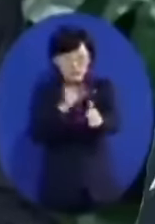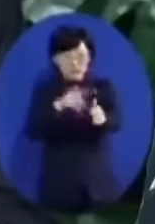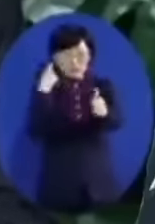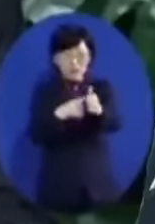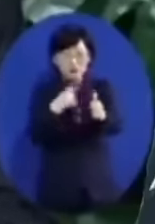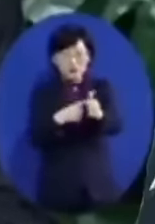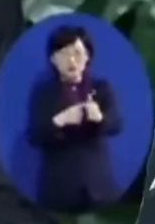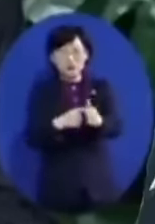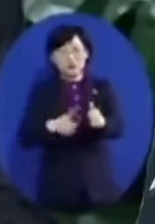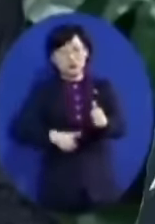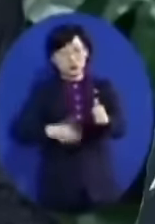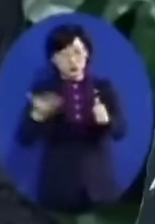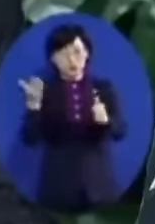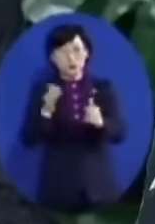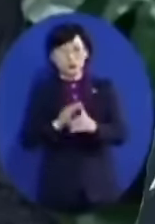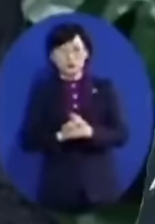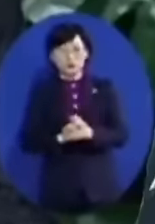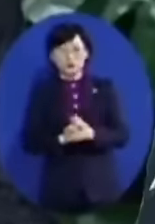소용이 없습니다.